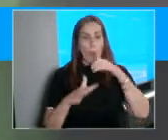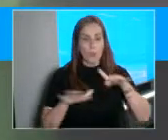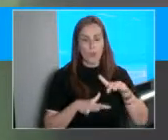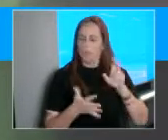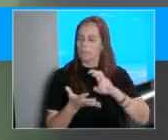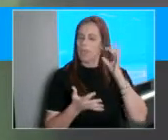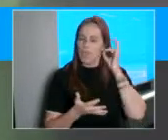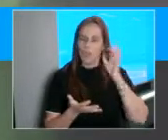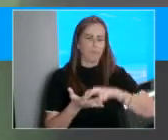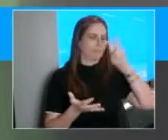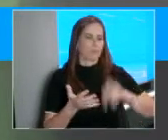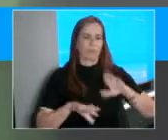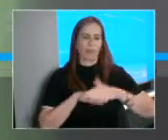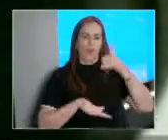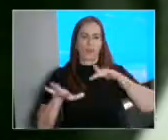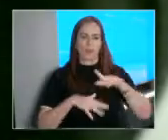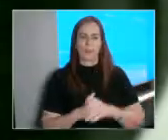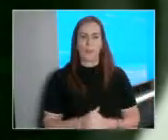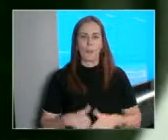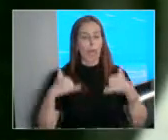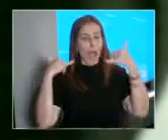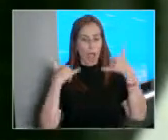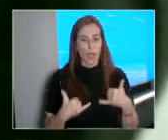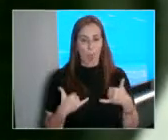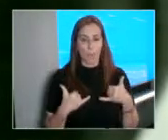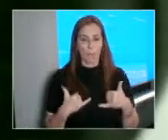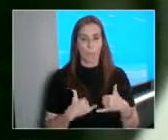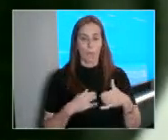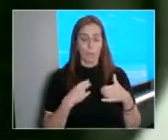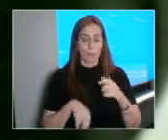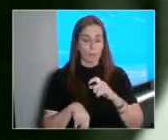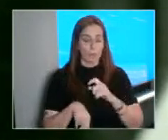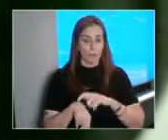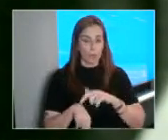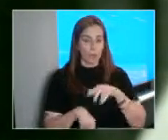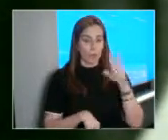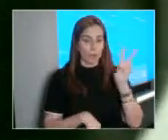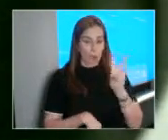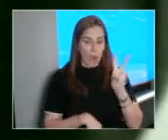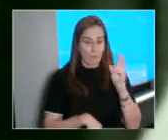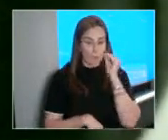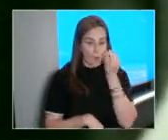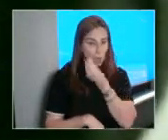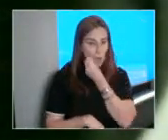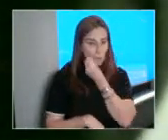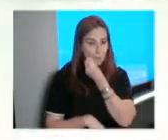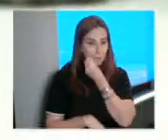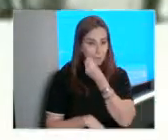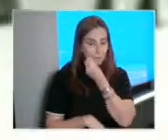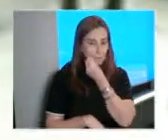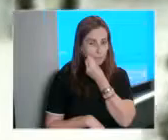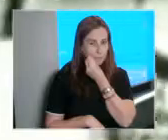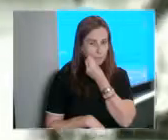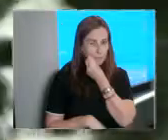היא התפטרה מראשות הממשלה. היום, בסמוך לשעה 2 אחרי הצהריים,